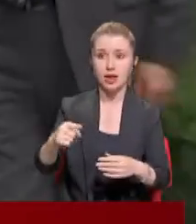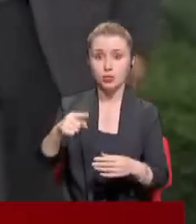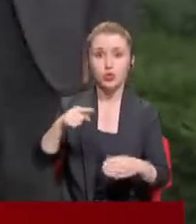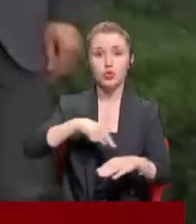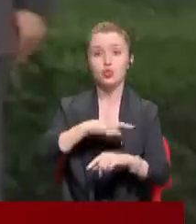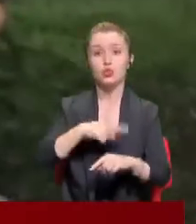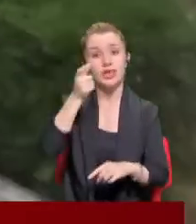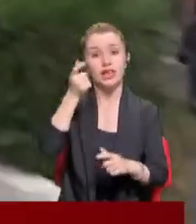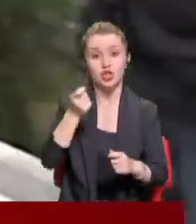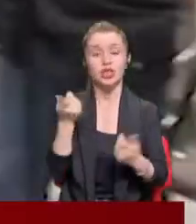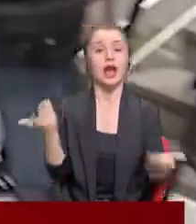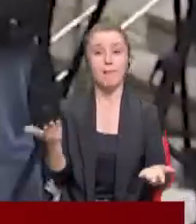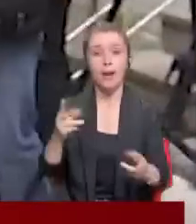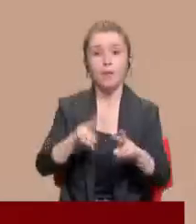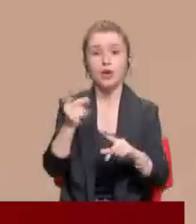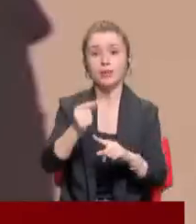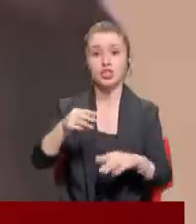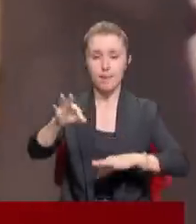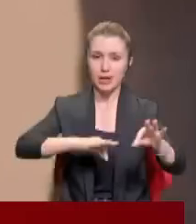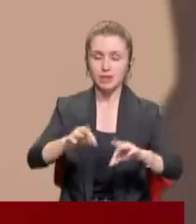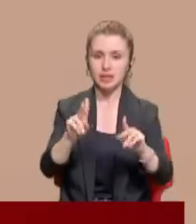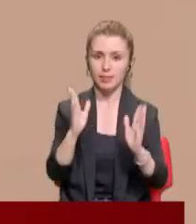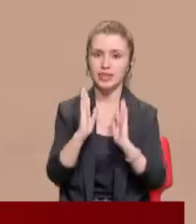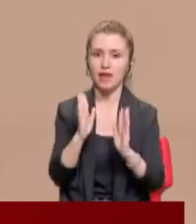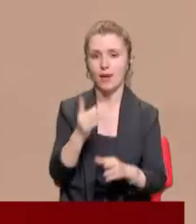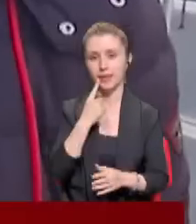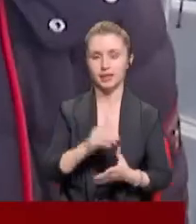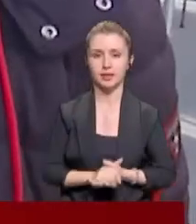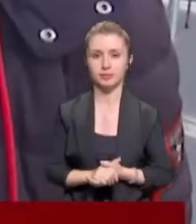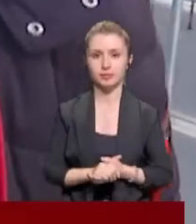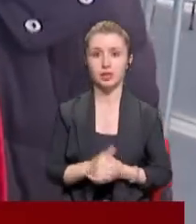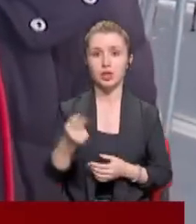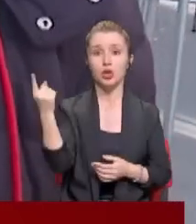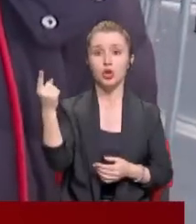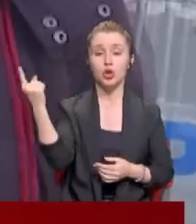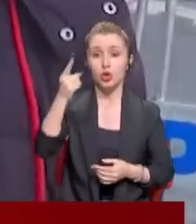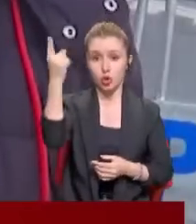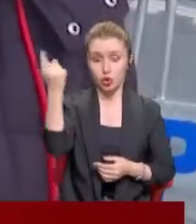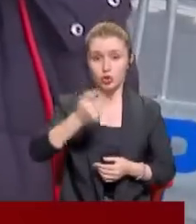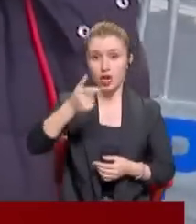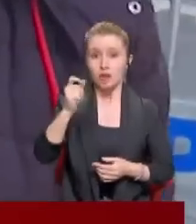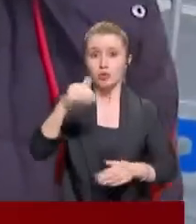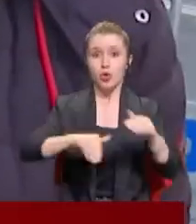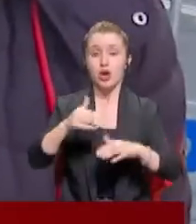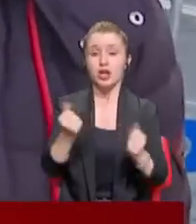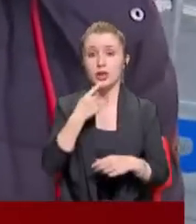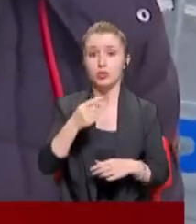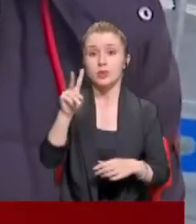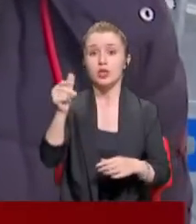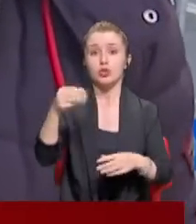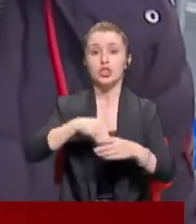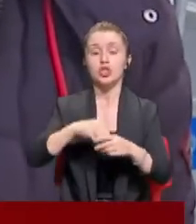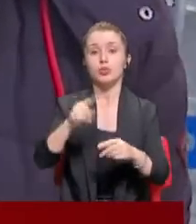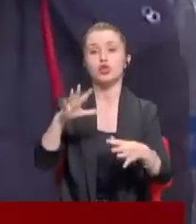geçen süreye dikkat çekti ama İnce planladığımız gibi ilerledi süreç dedi. %60 oy alacağım diyorsun. Ya bu kadar iddialıysanız 2 günde bu